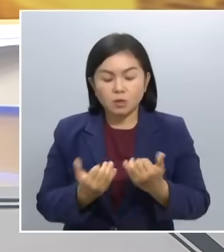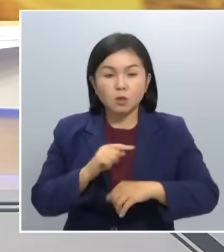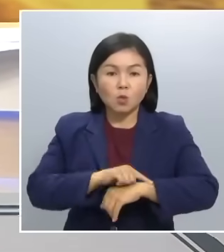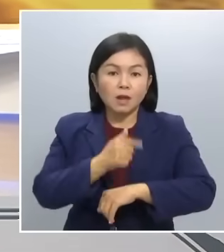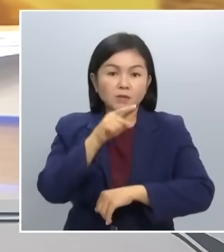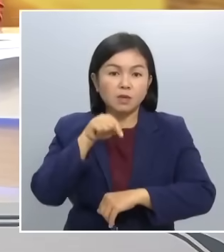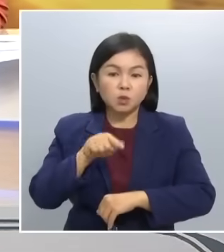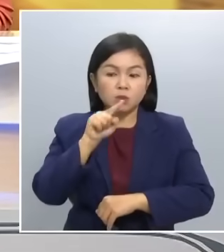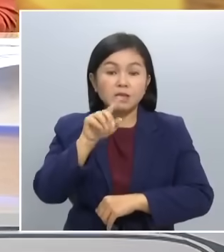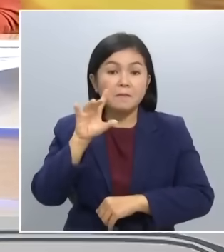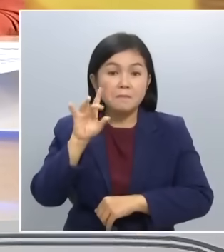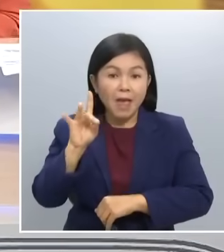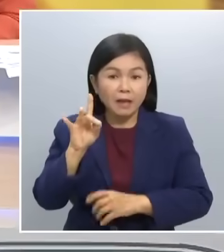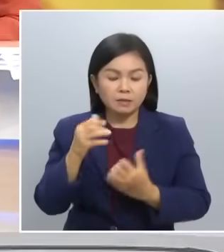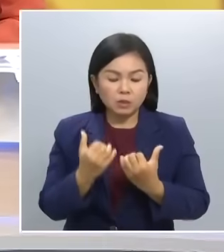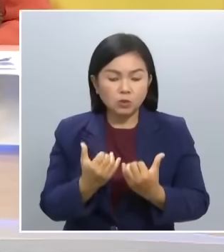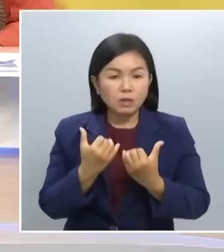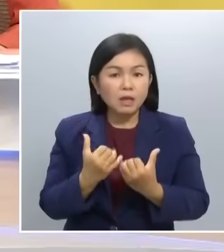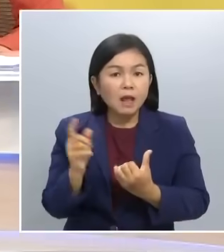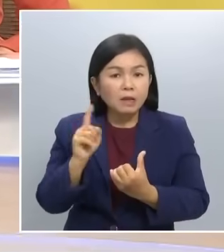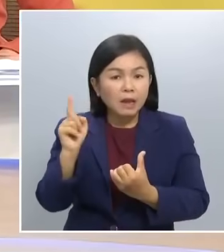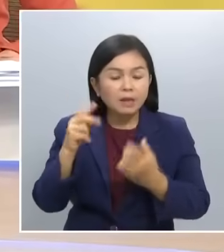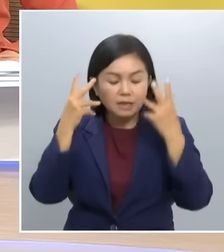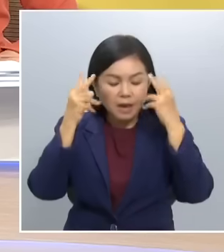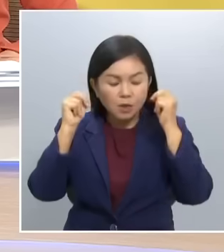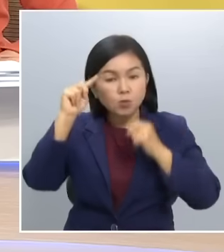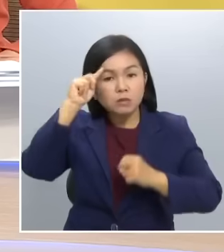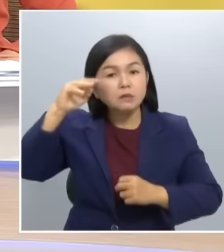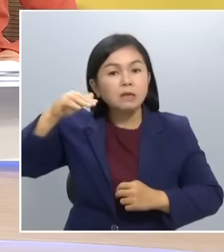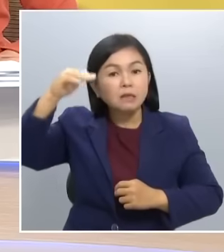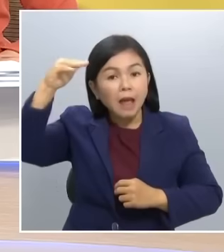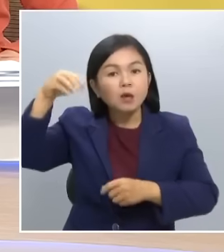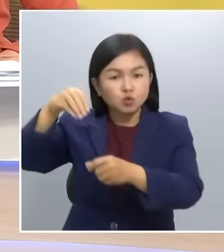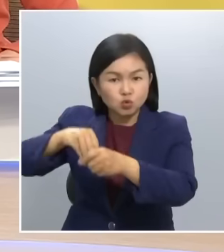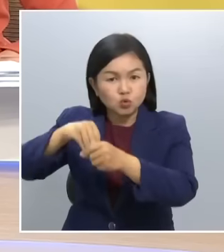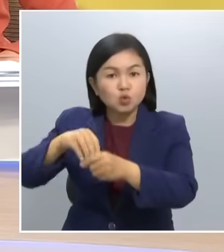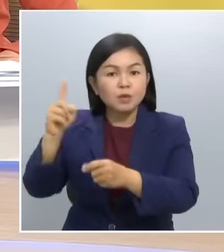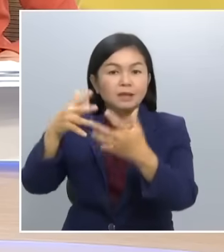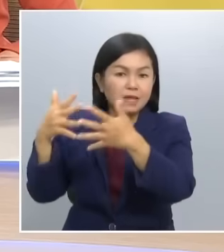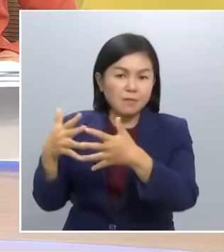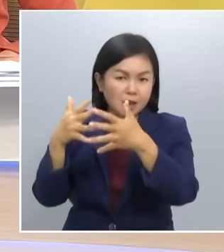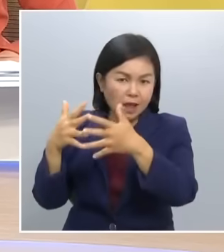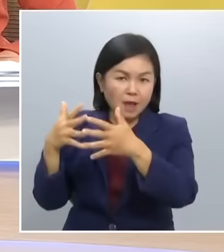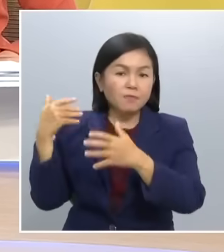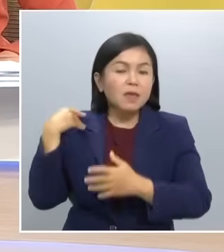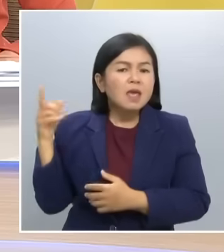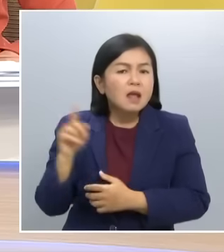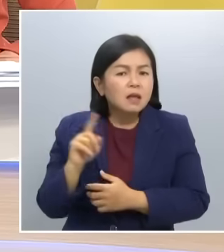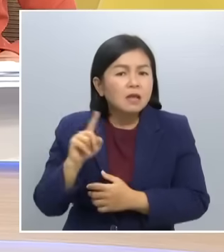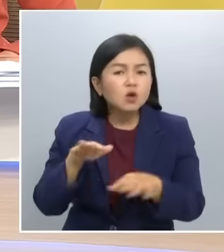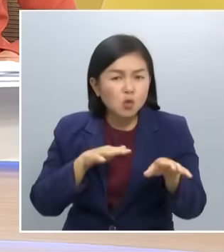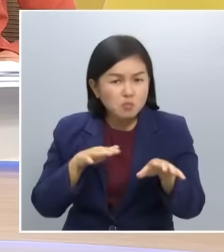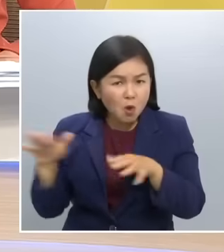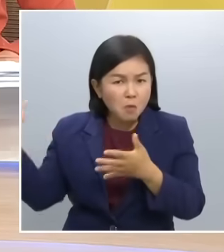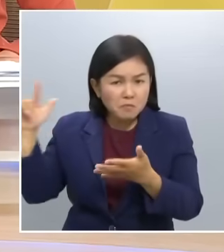11:18 น.ท่านผู้ชมครับขณะนี้นายกเศรษฐาทวีสินก็ยังอยู่ที่สหรัฐนะครับท่านผู้ชมเข้าใจว่าเตรียมจะเดินท